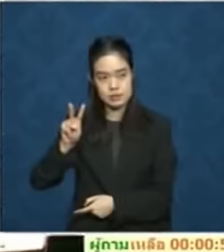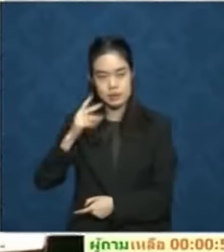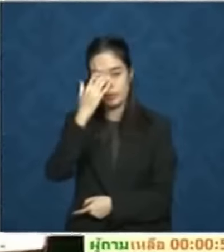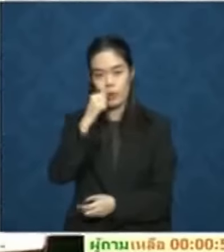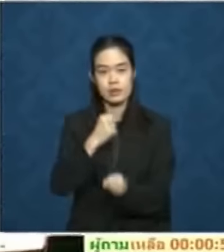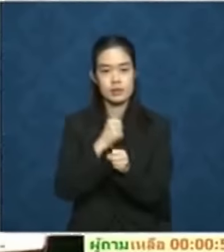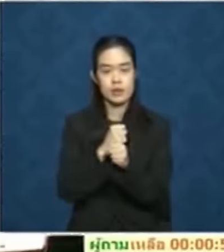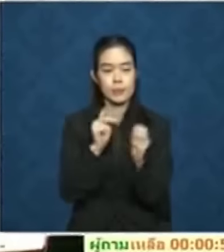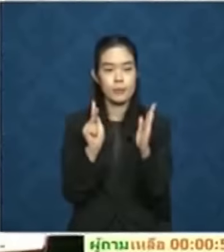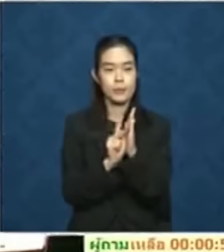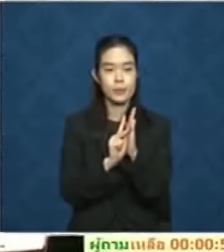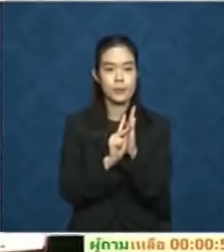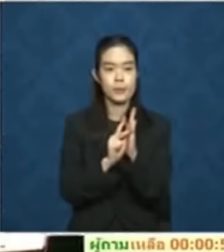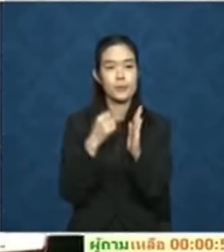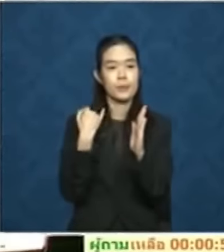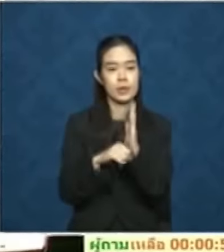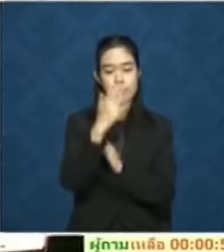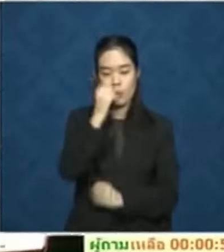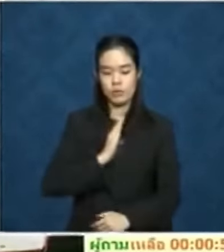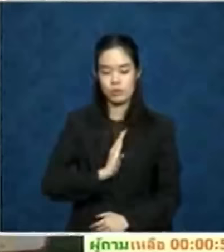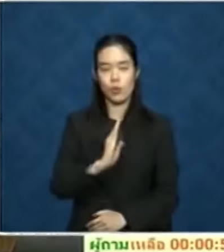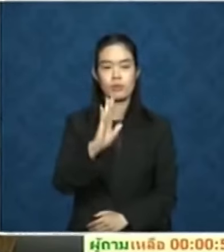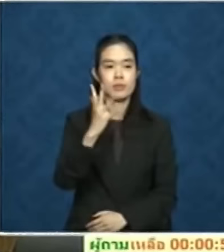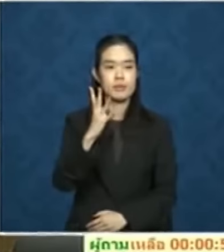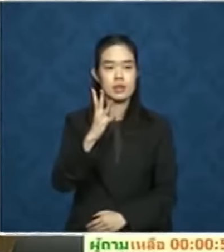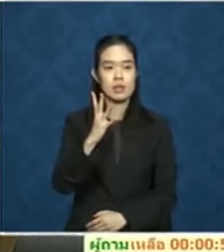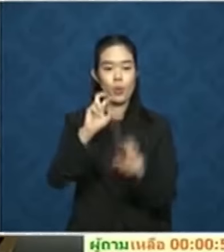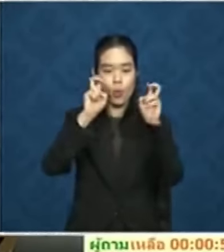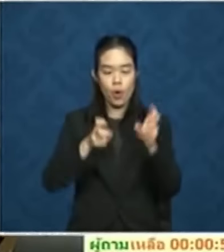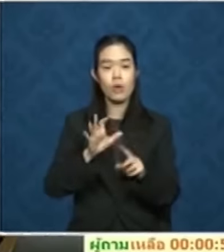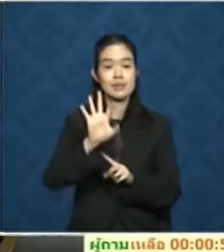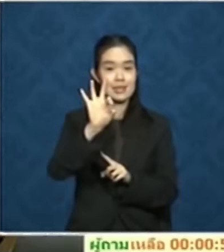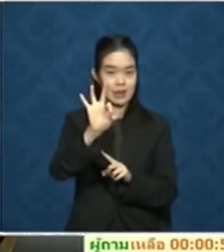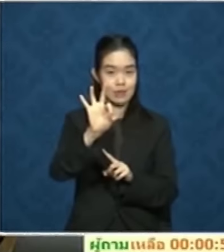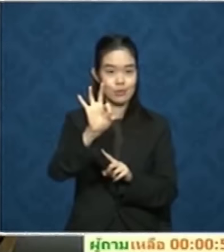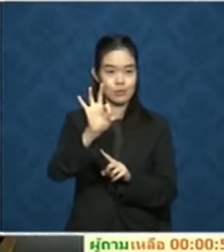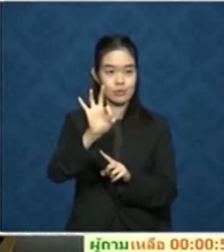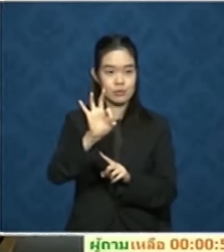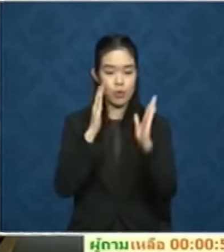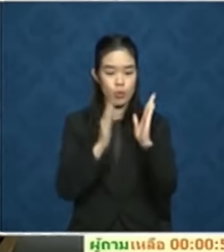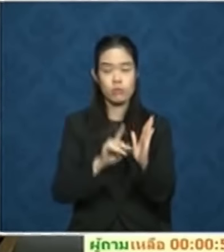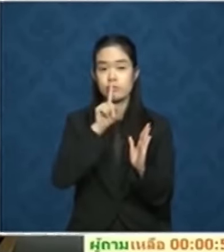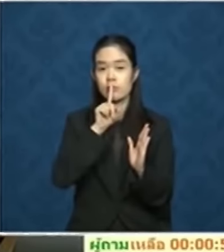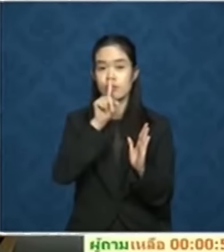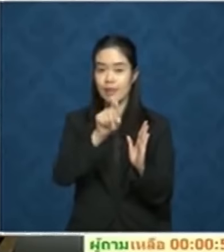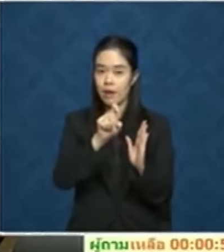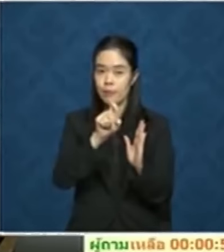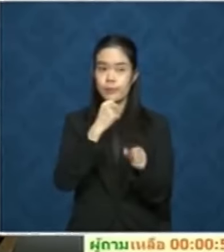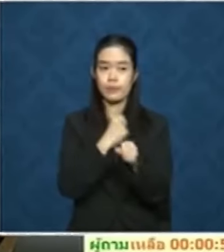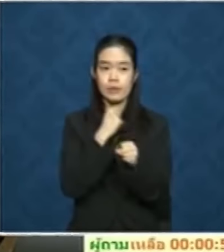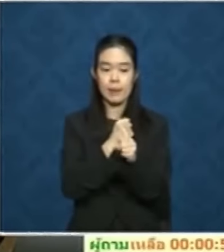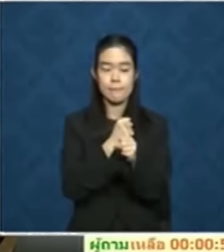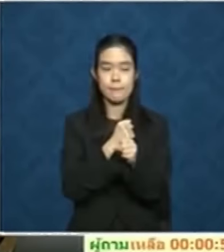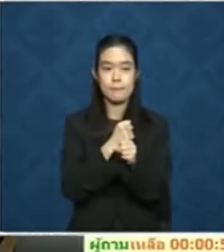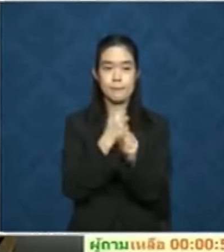บังคับนะครับเรื่องท่านไม่เป็นกลางข้อ 9เพราะว่าท่านก็ไม่ได้ถามผู้ประท้วงทั้ง 2ท่านเลยนะครับผิดข้อบังคับข้อไหน